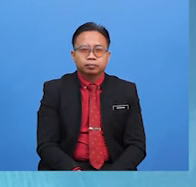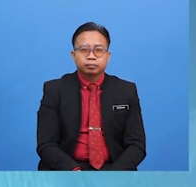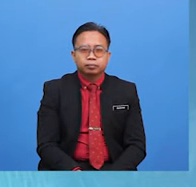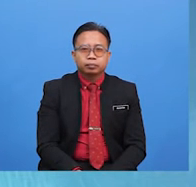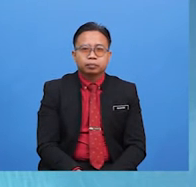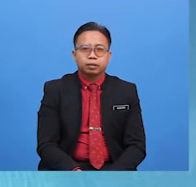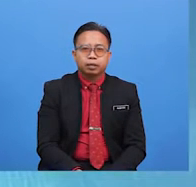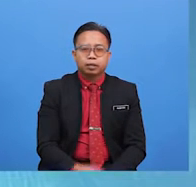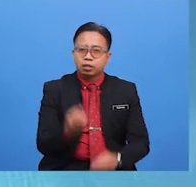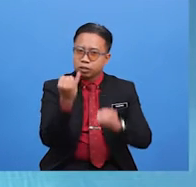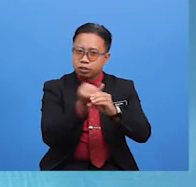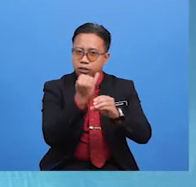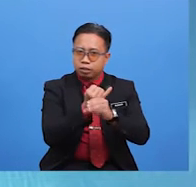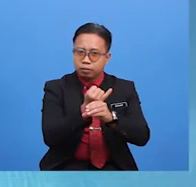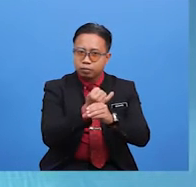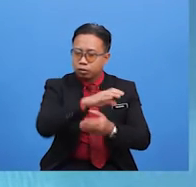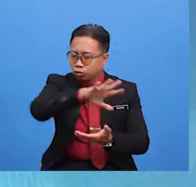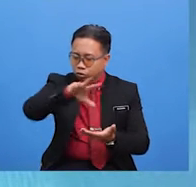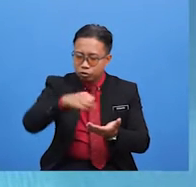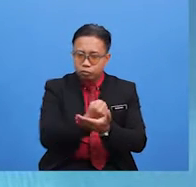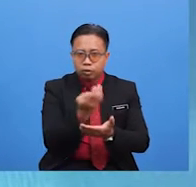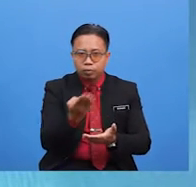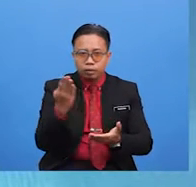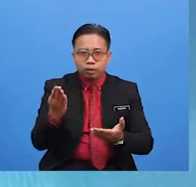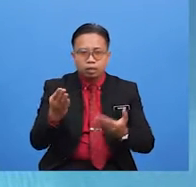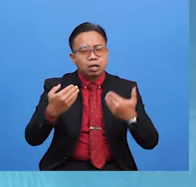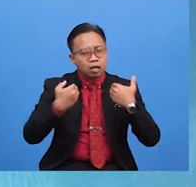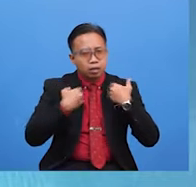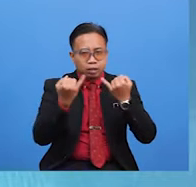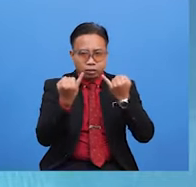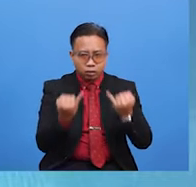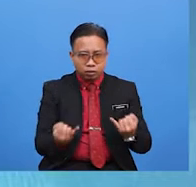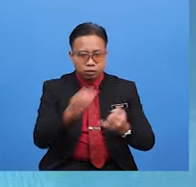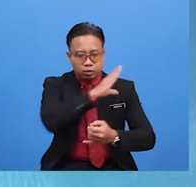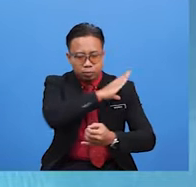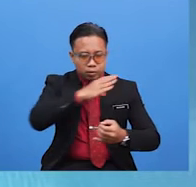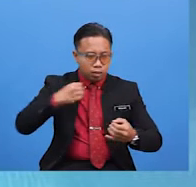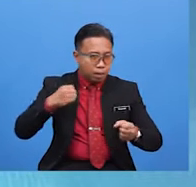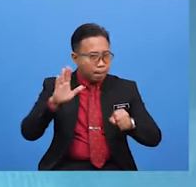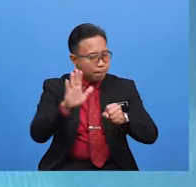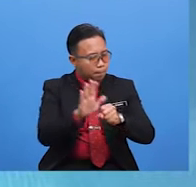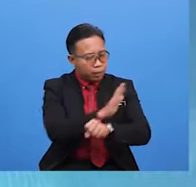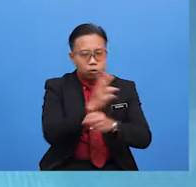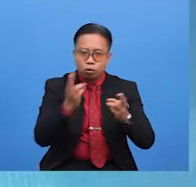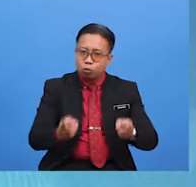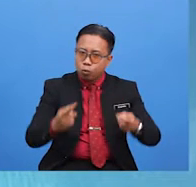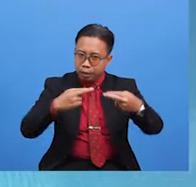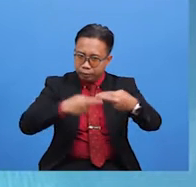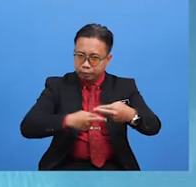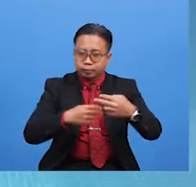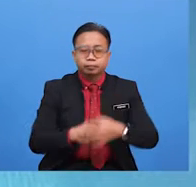Ya, jirin adalah semua benda yang mempunyai jisim dan memenuhi luang.